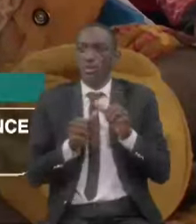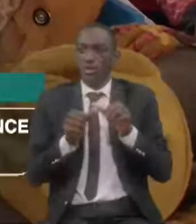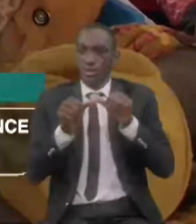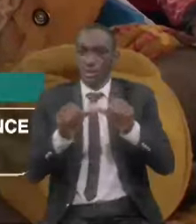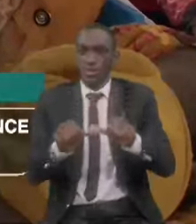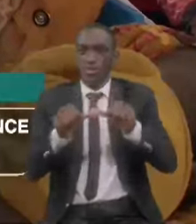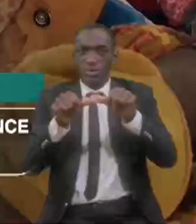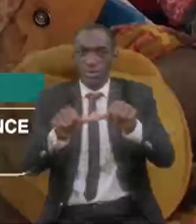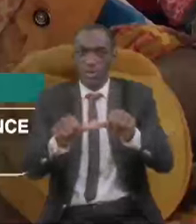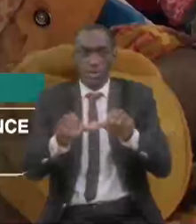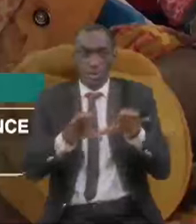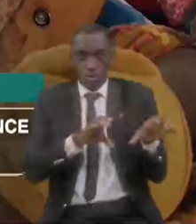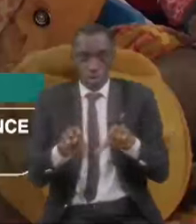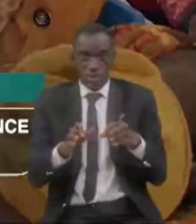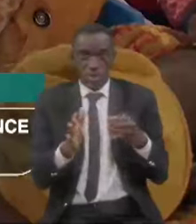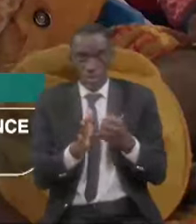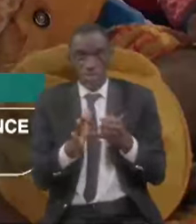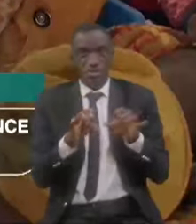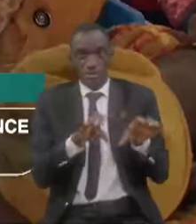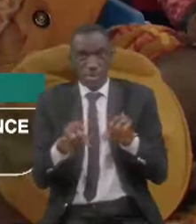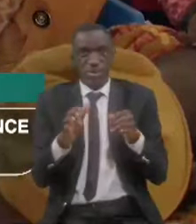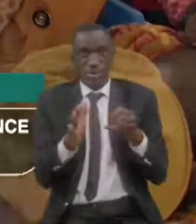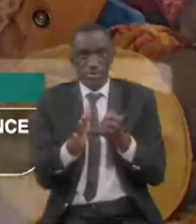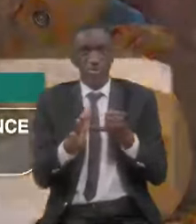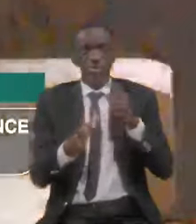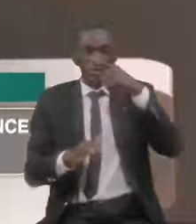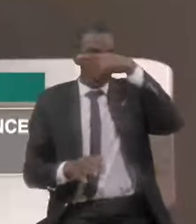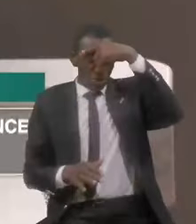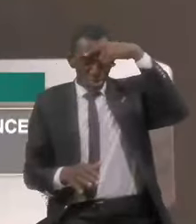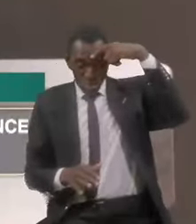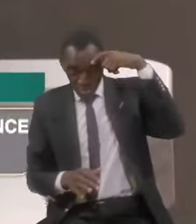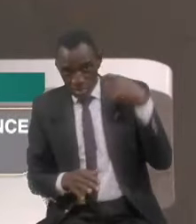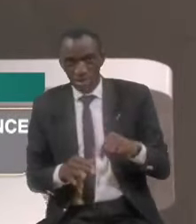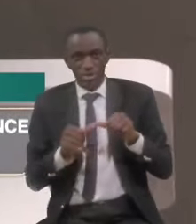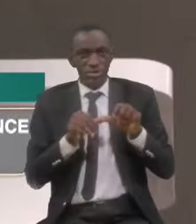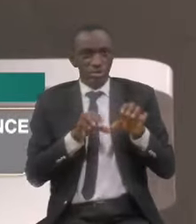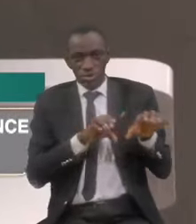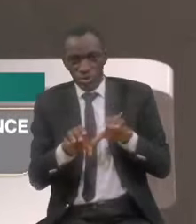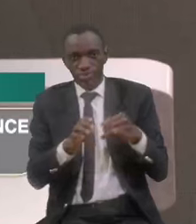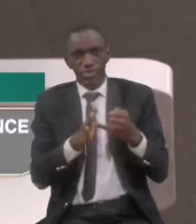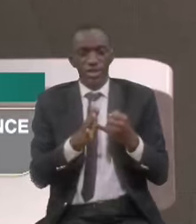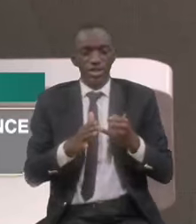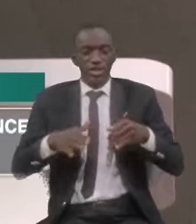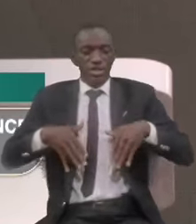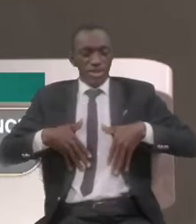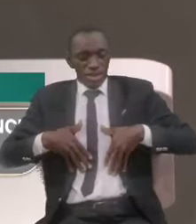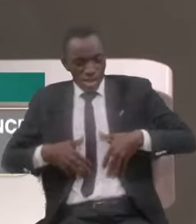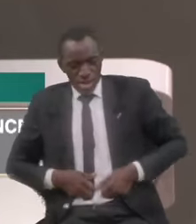le faire. Suer et continuer à le faire. Fatiguer, mais continuer à le